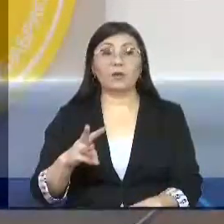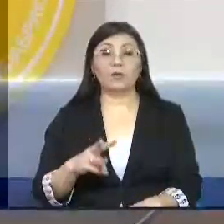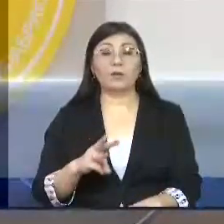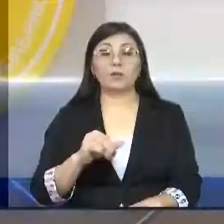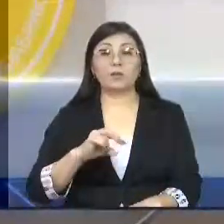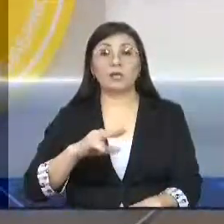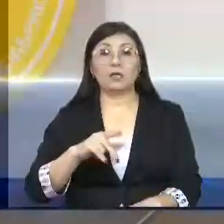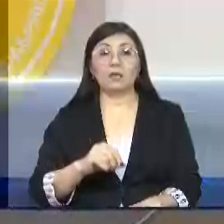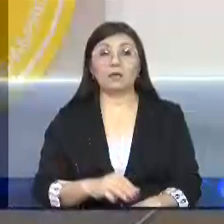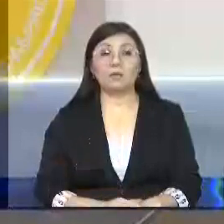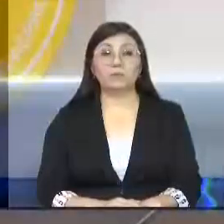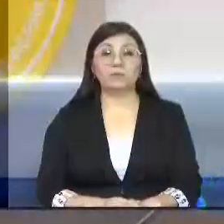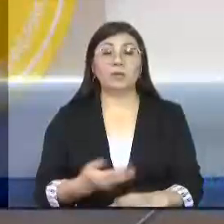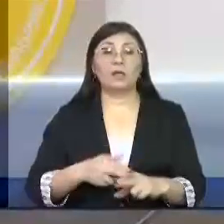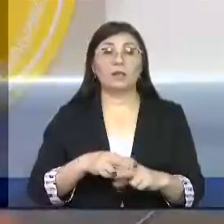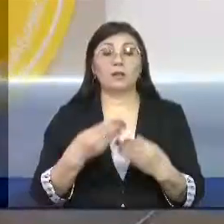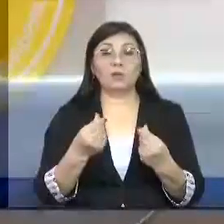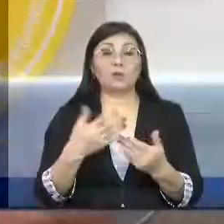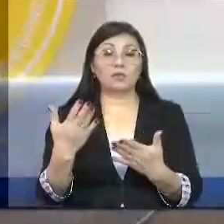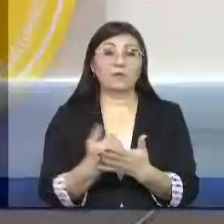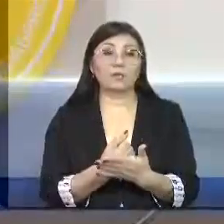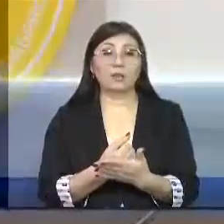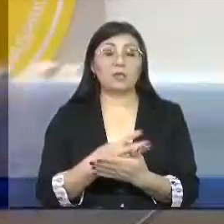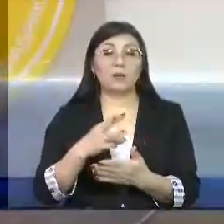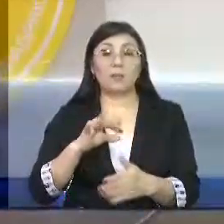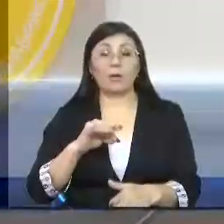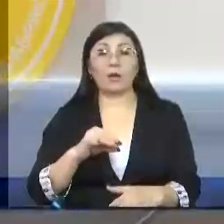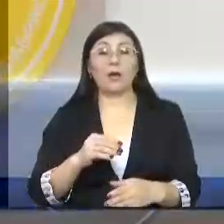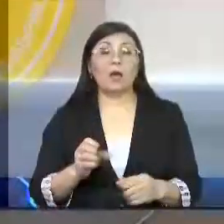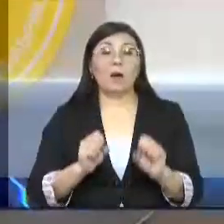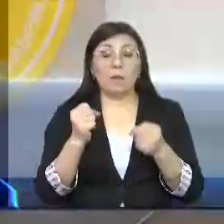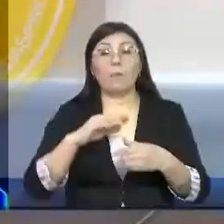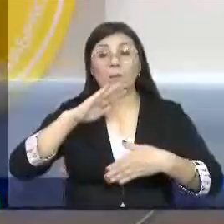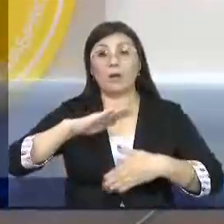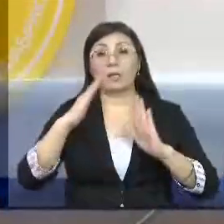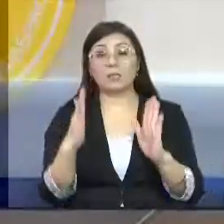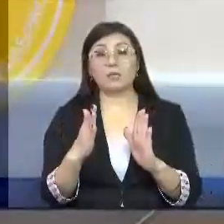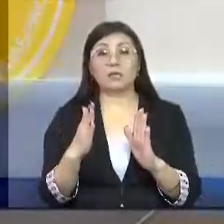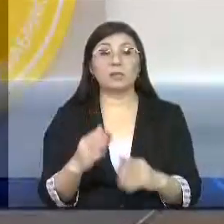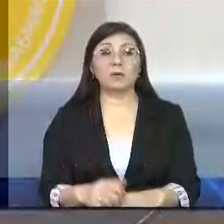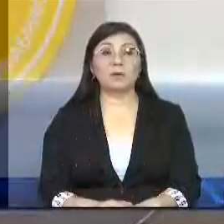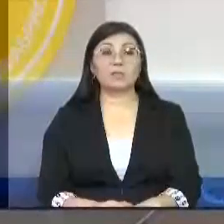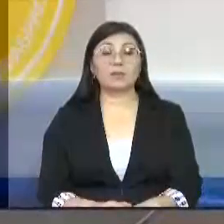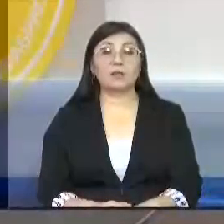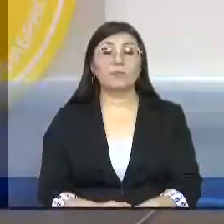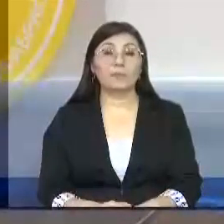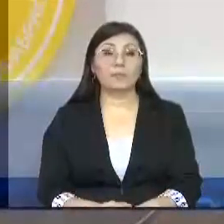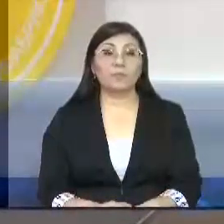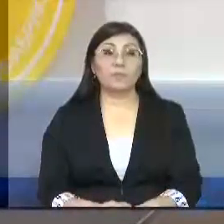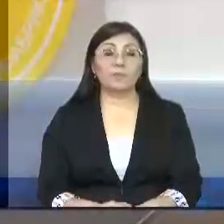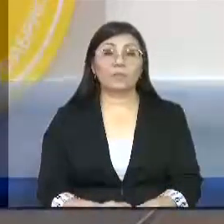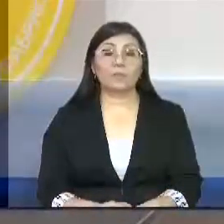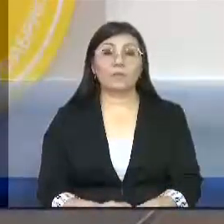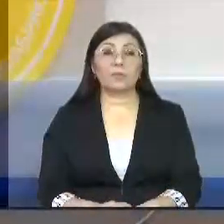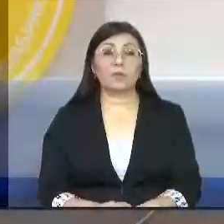3 970 000 сумма. Вот на эту сумму я приобрела морозильник, тестомес, холодильники, шоковая заморозка. Но шоковая